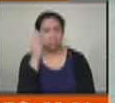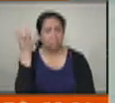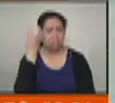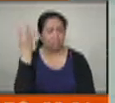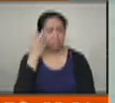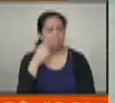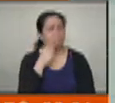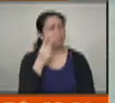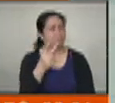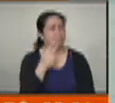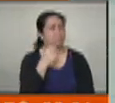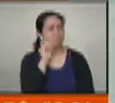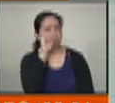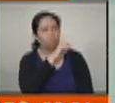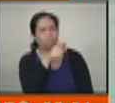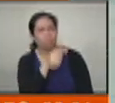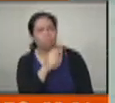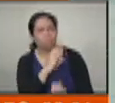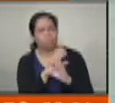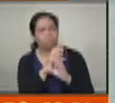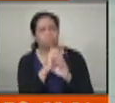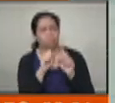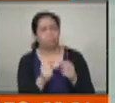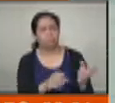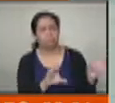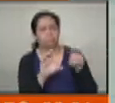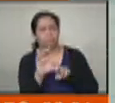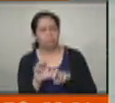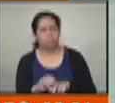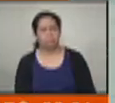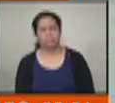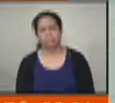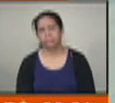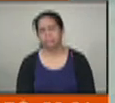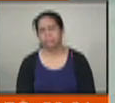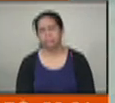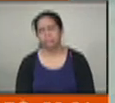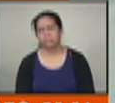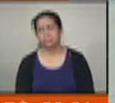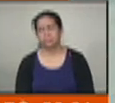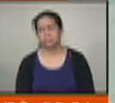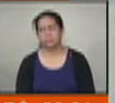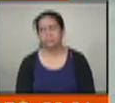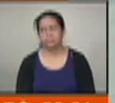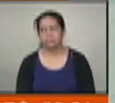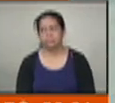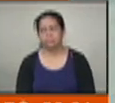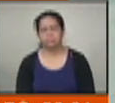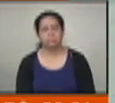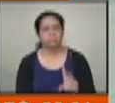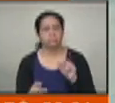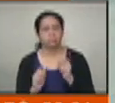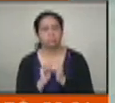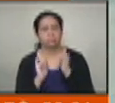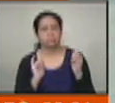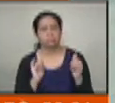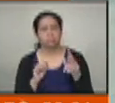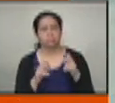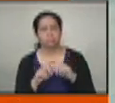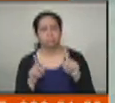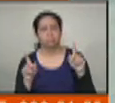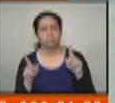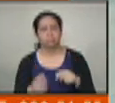ambulansya, pero may nakikita akong sasakyan doon sa tabi. O pwede mo naman ikarga doon? Hindi po, ano, sir, ano po, malayo po sa lugar ko po